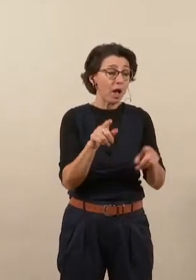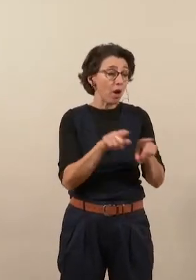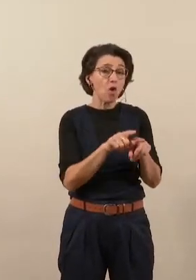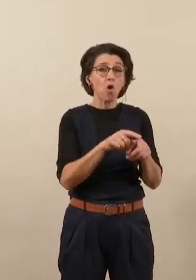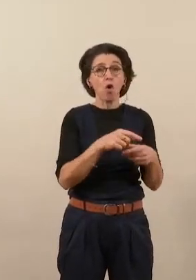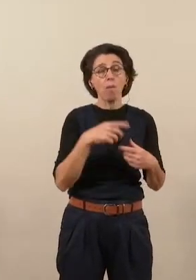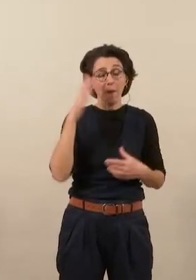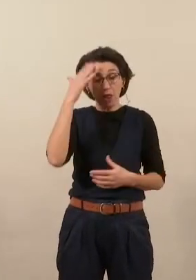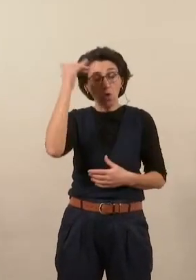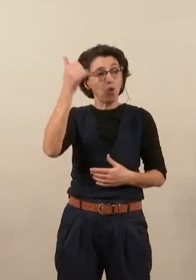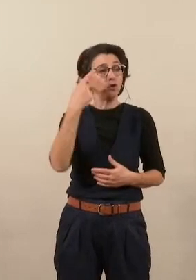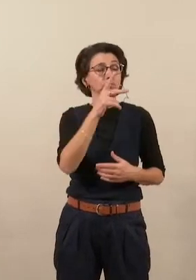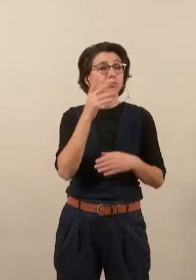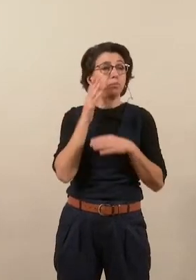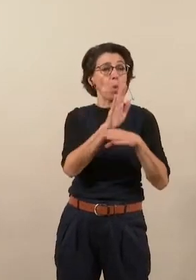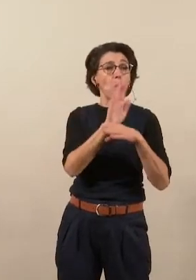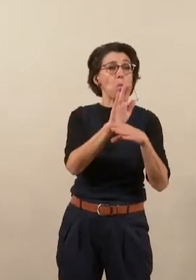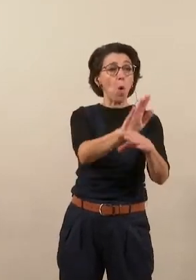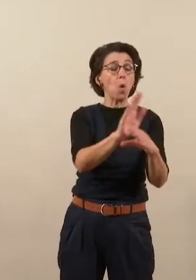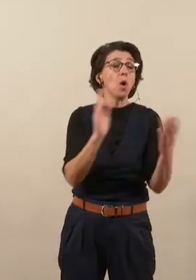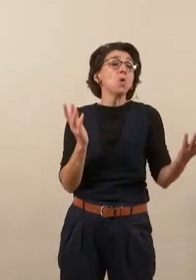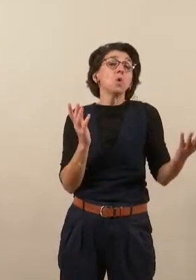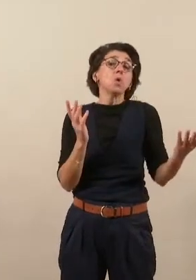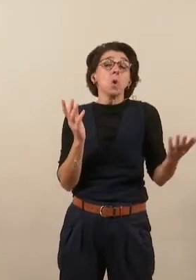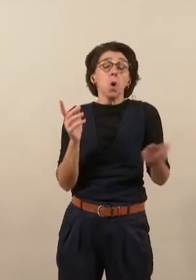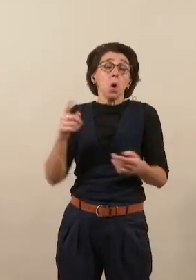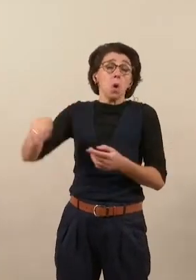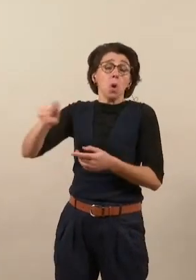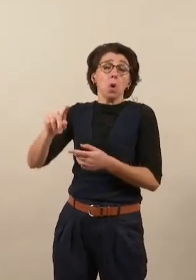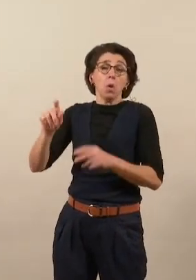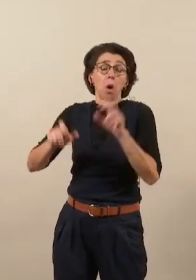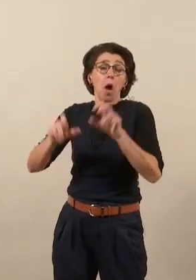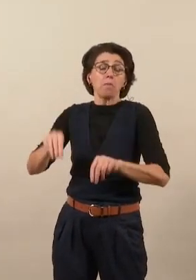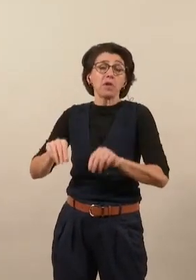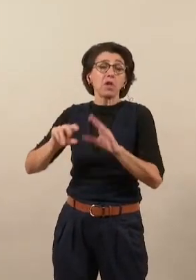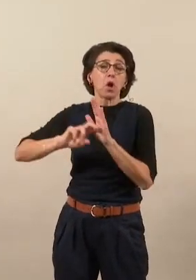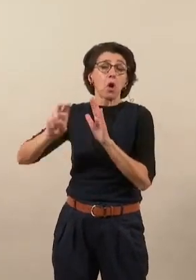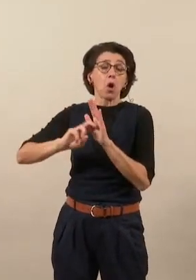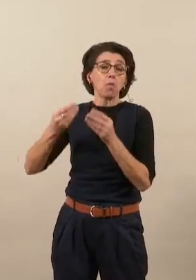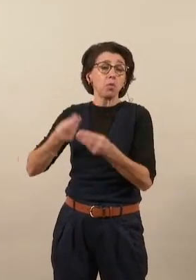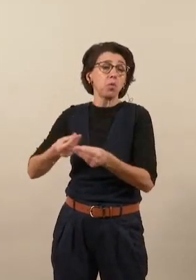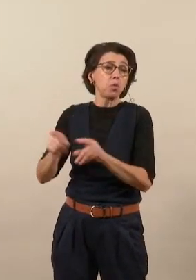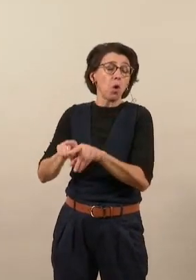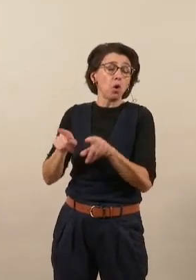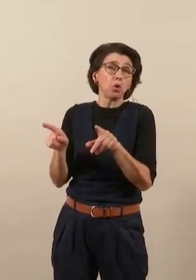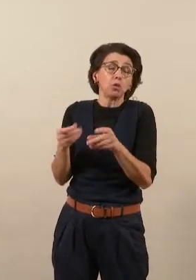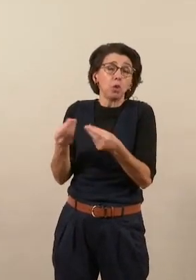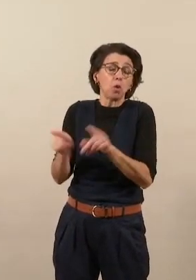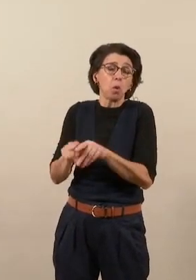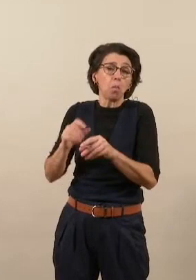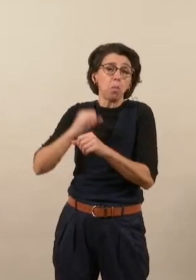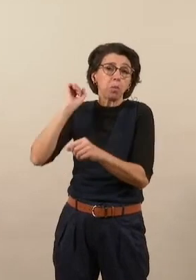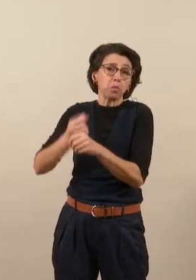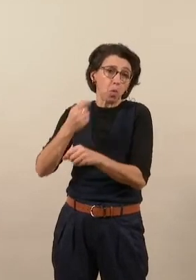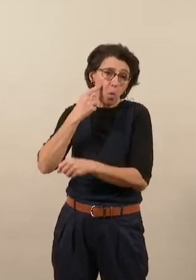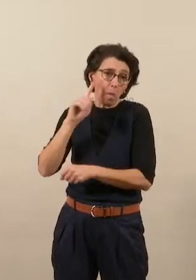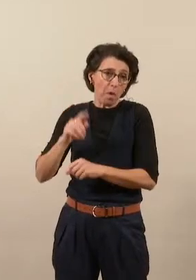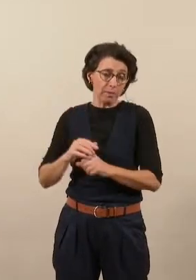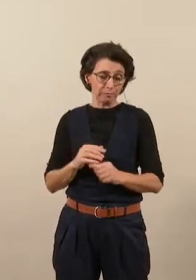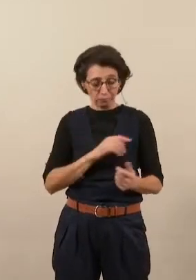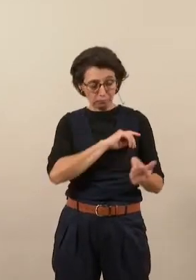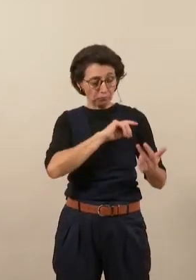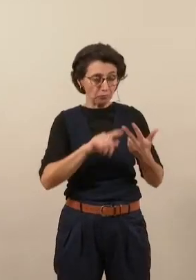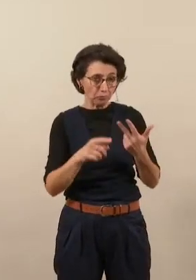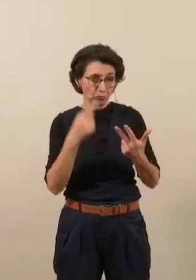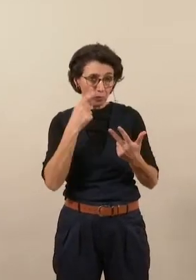votre idéologie punisse beaucoup de Grenoblois. Je vois également que vous travaillez maintenant avec une entreprise